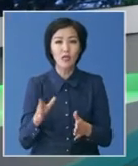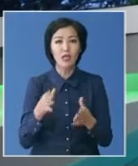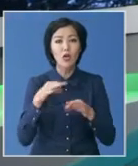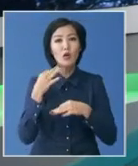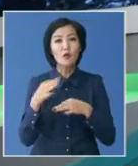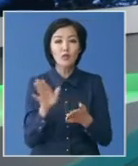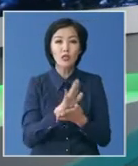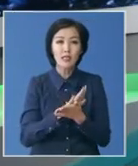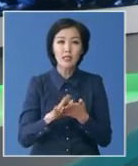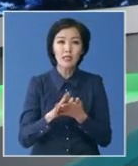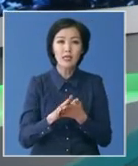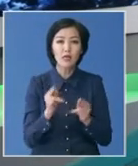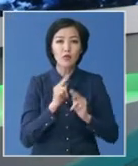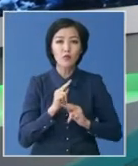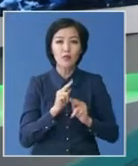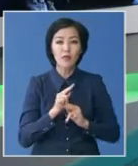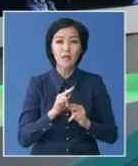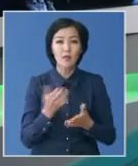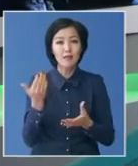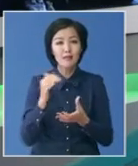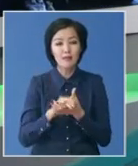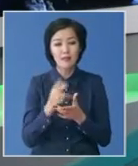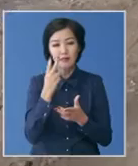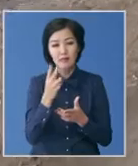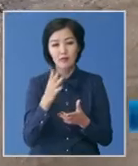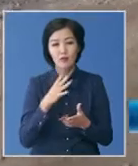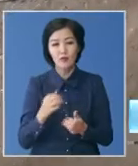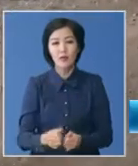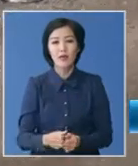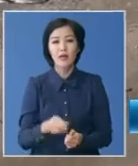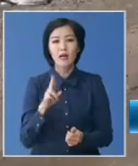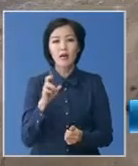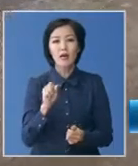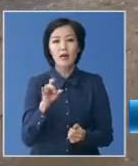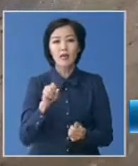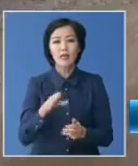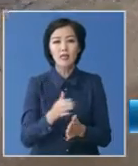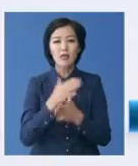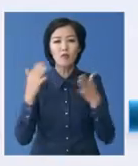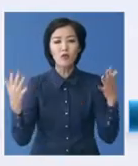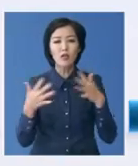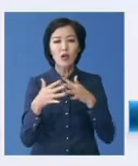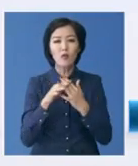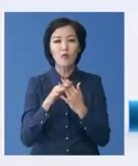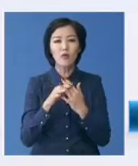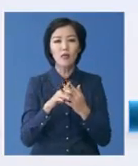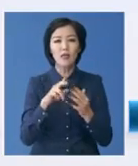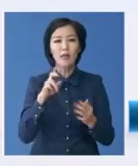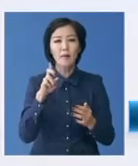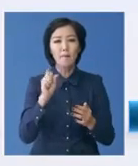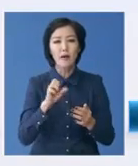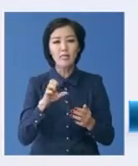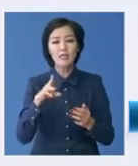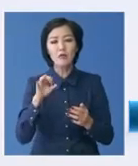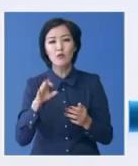атқарылған жұмыстармен танысты. Толықтырып тілшіміз тарқатады. Қаратал ауданындағы ең үлкен ауылдық округтердің бірі Бастөбе, 3000-нан